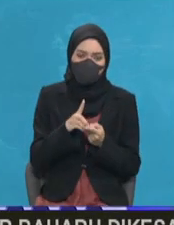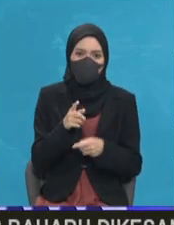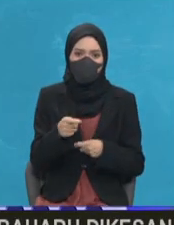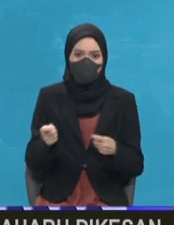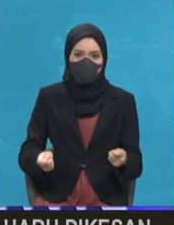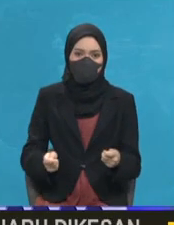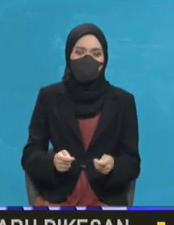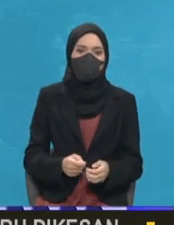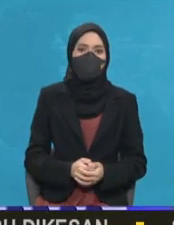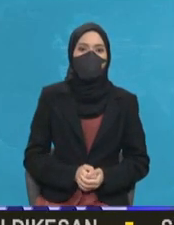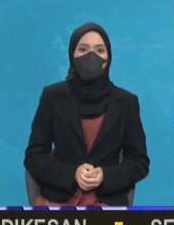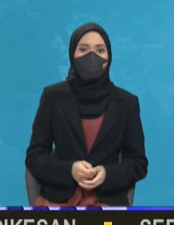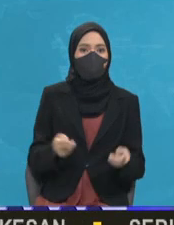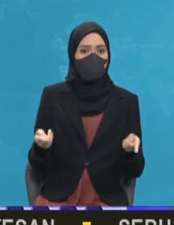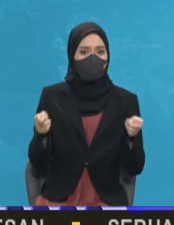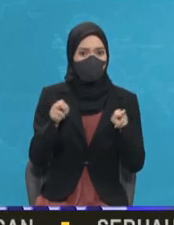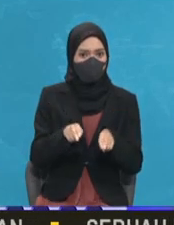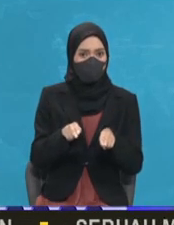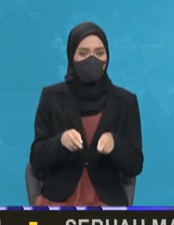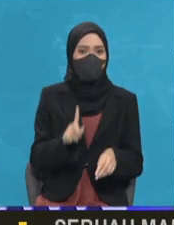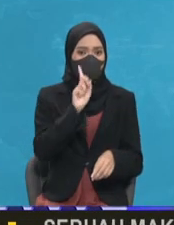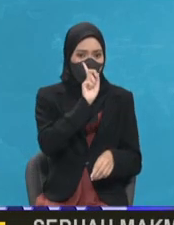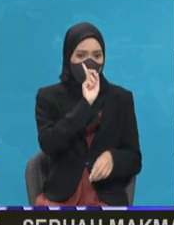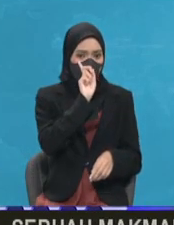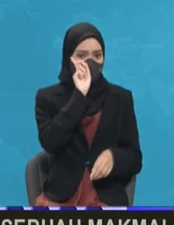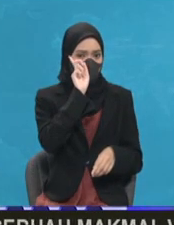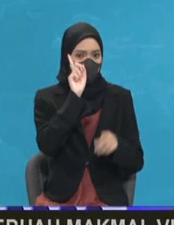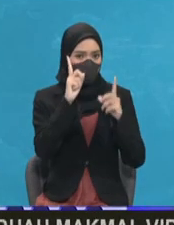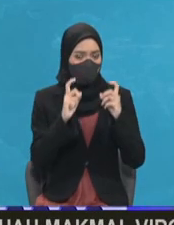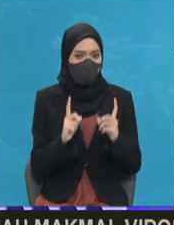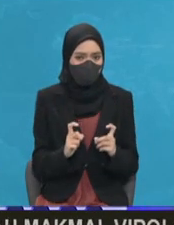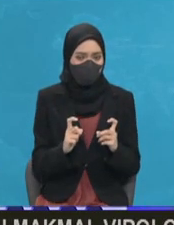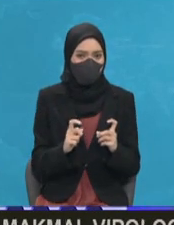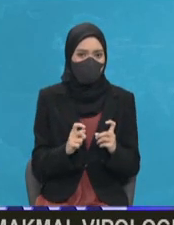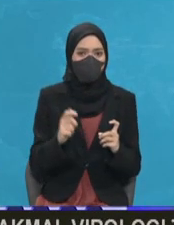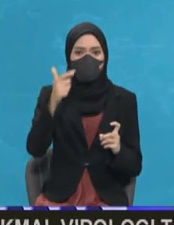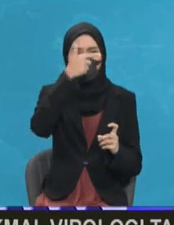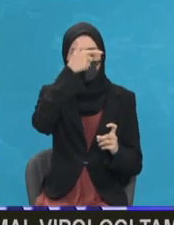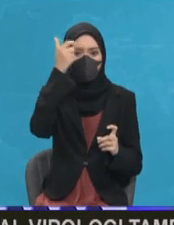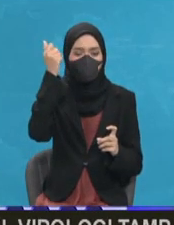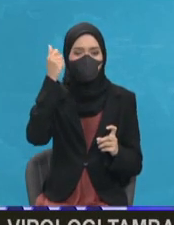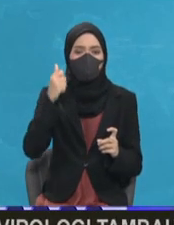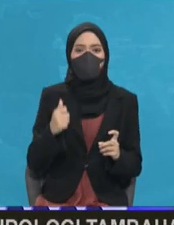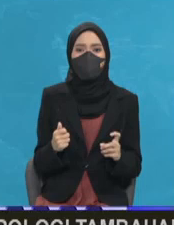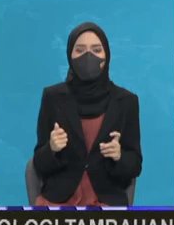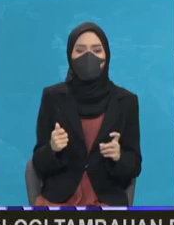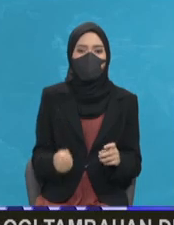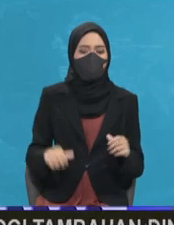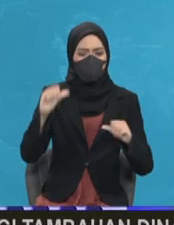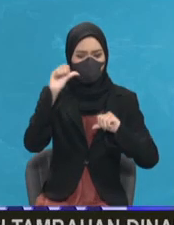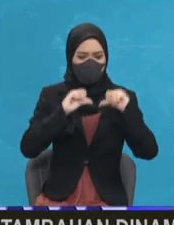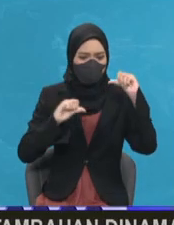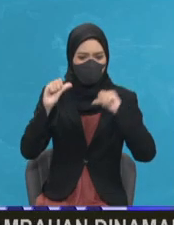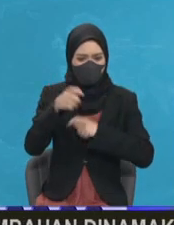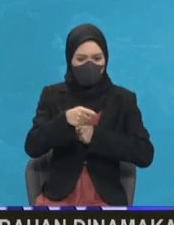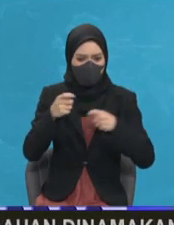hasil ujian swap yang lambat diterima oleh sebilangan individu adlah disebabkan oleh capacity ujian makmal